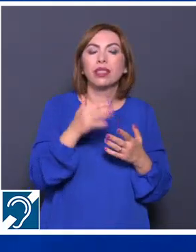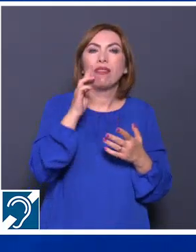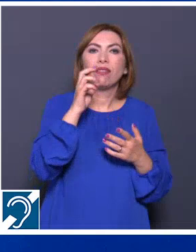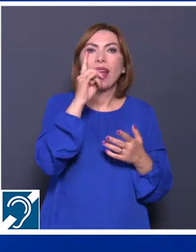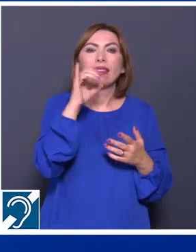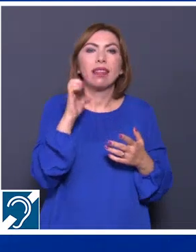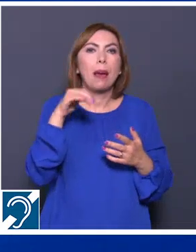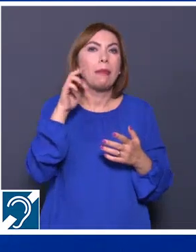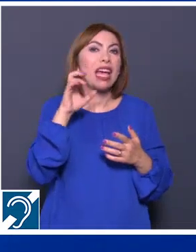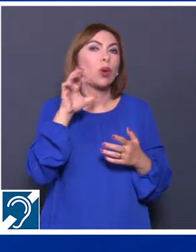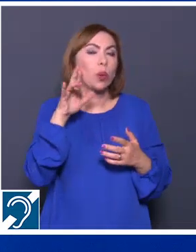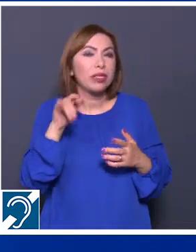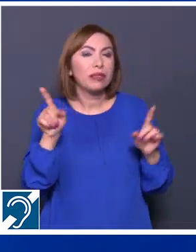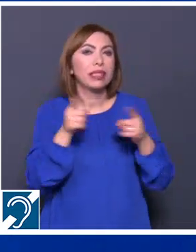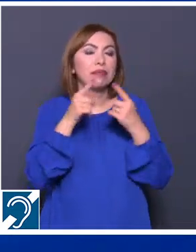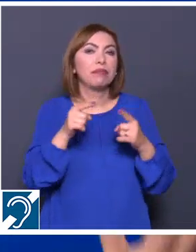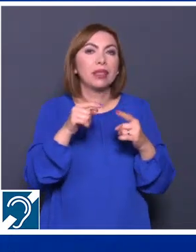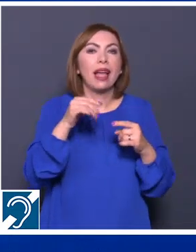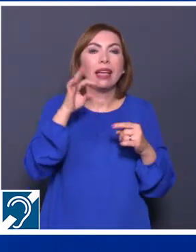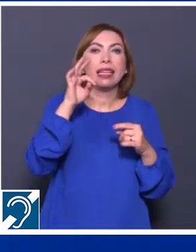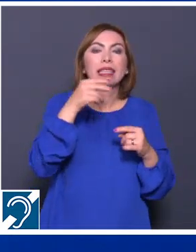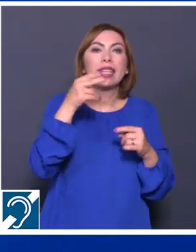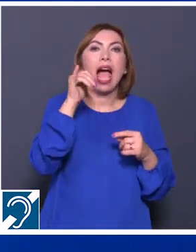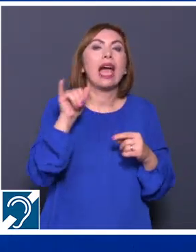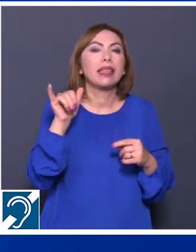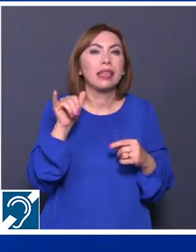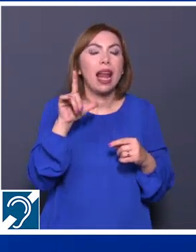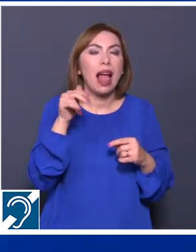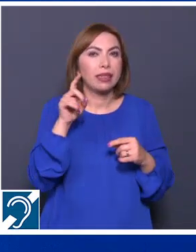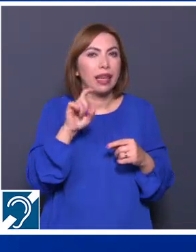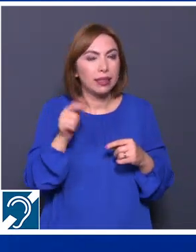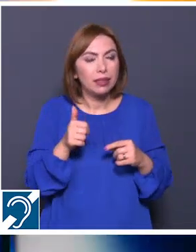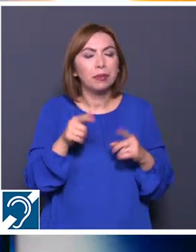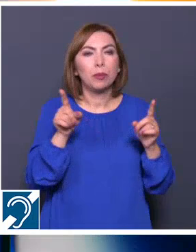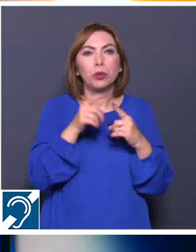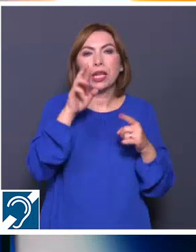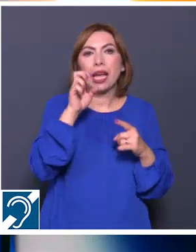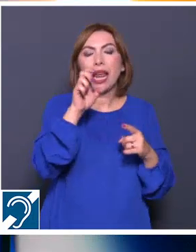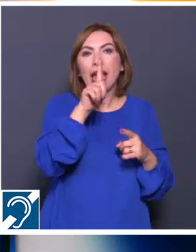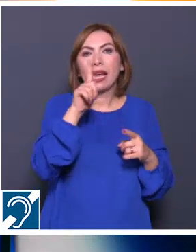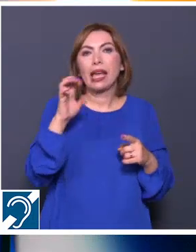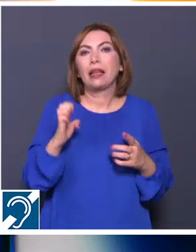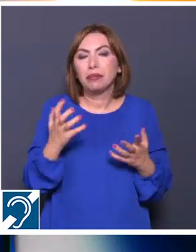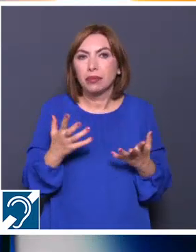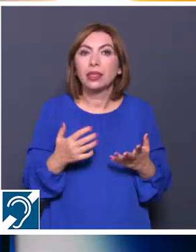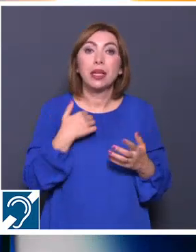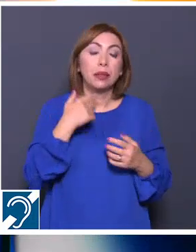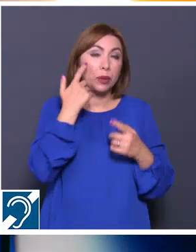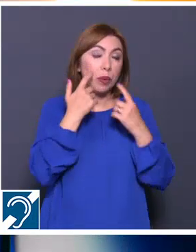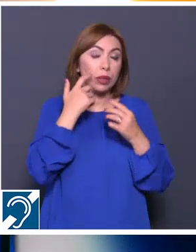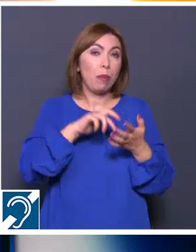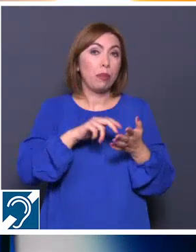tailandeză. Poftim, muzică, nu știu, reggae. Da, uite, sunt curios care este procesul